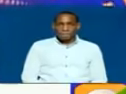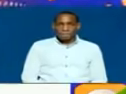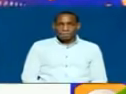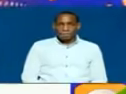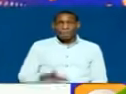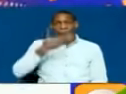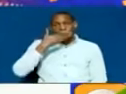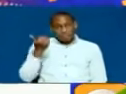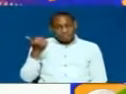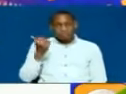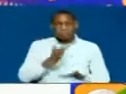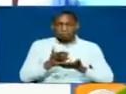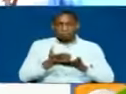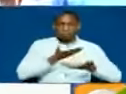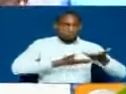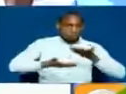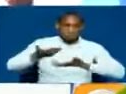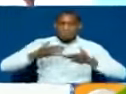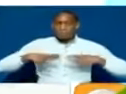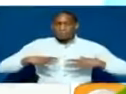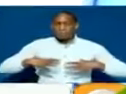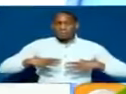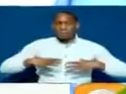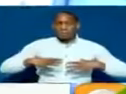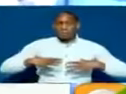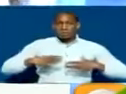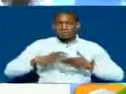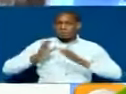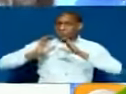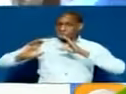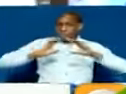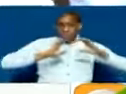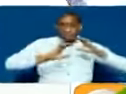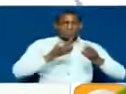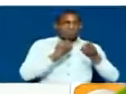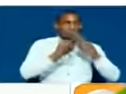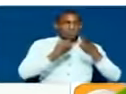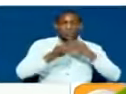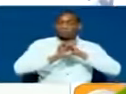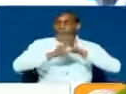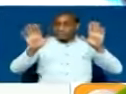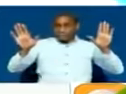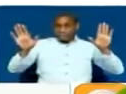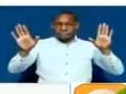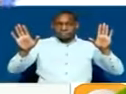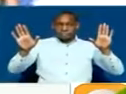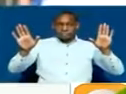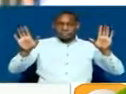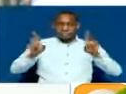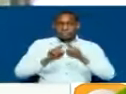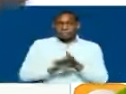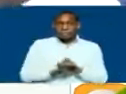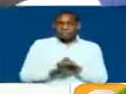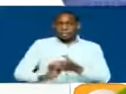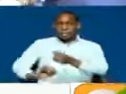There's need to reach out to people, to communicate and talk to them clearly, and therefore